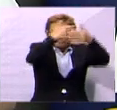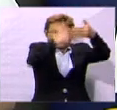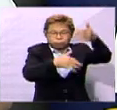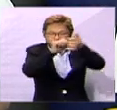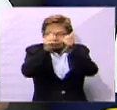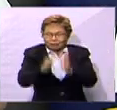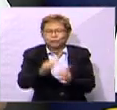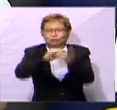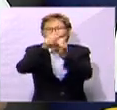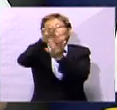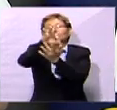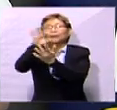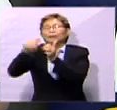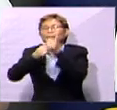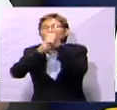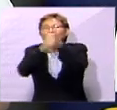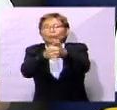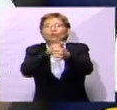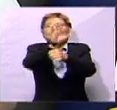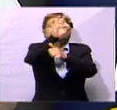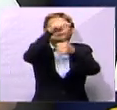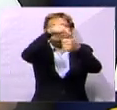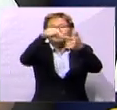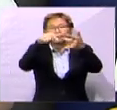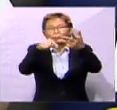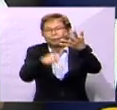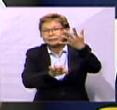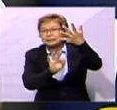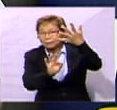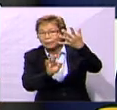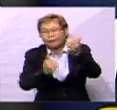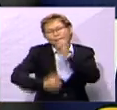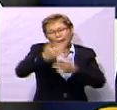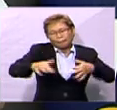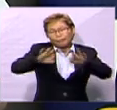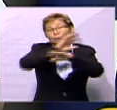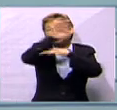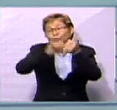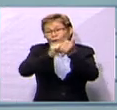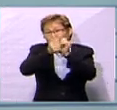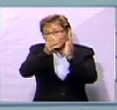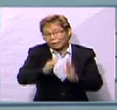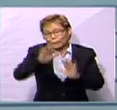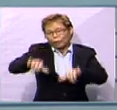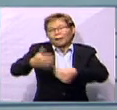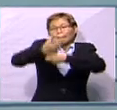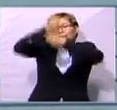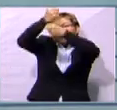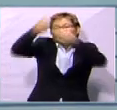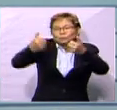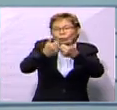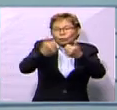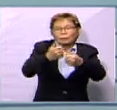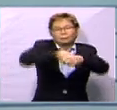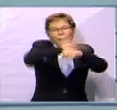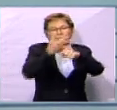ini berdasarkan sembilan kriteria utama pal penting kesemua atlet podium boleh menyumbang pingat di temasha sukan Commonwealth di